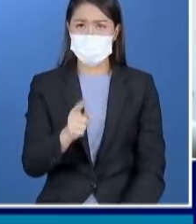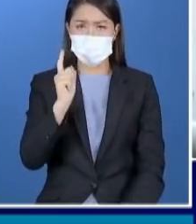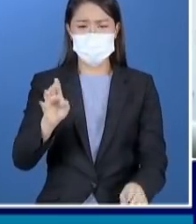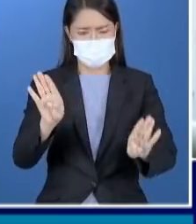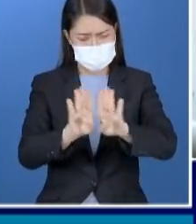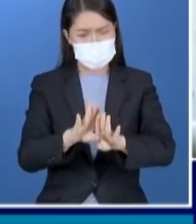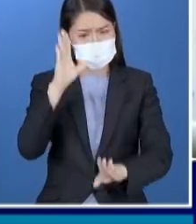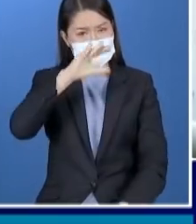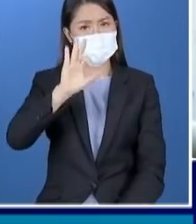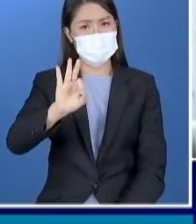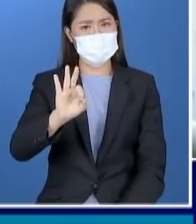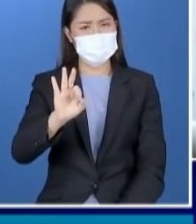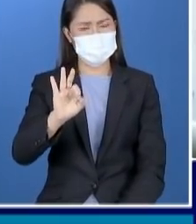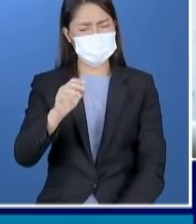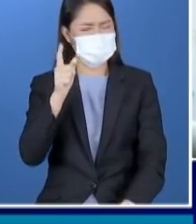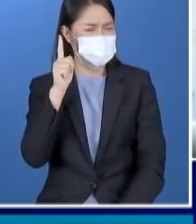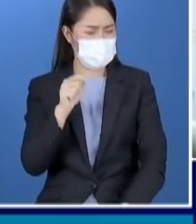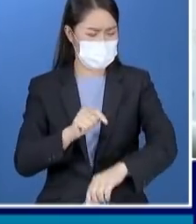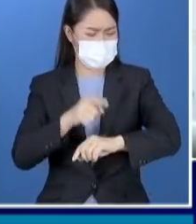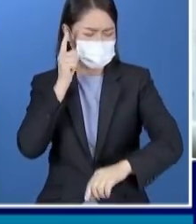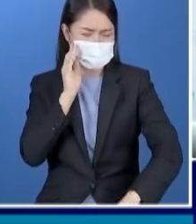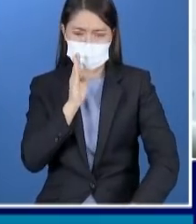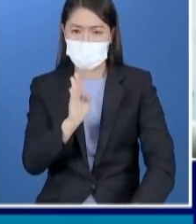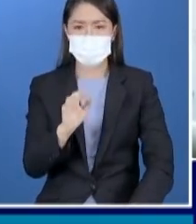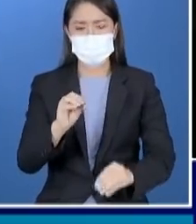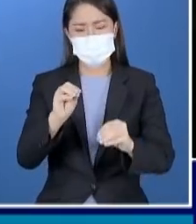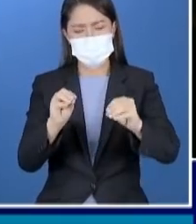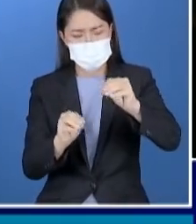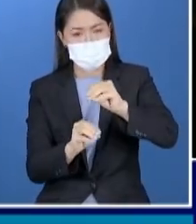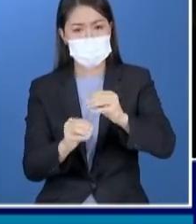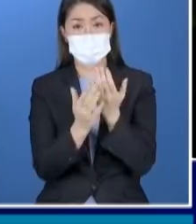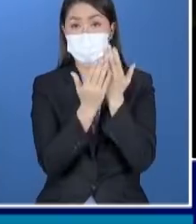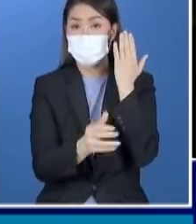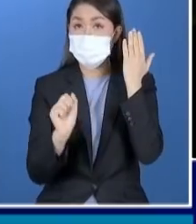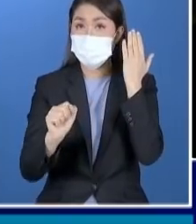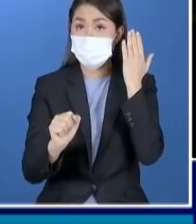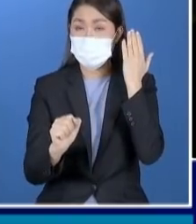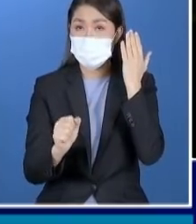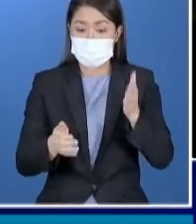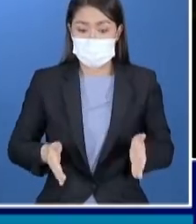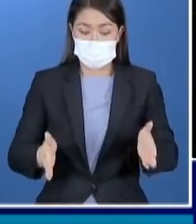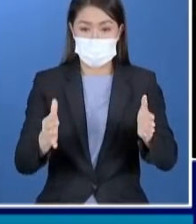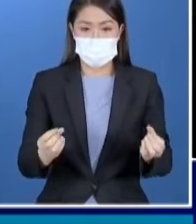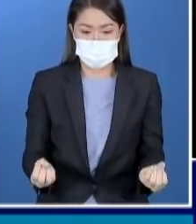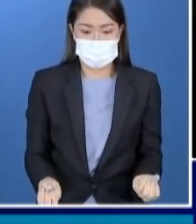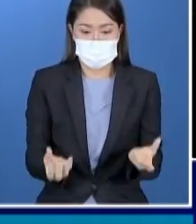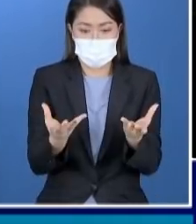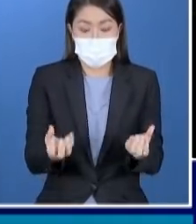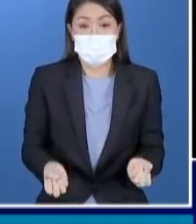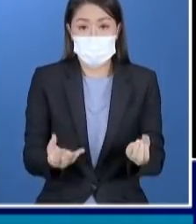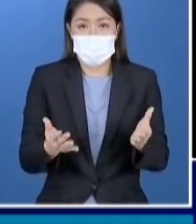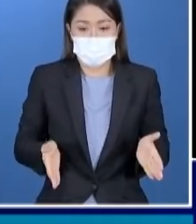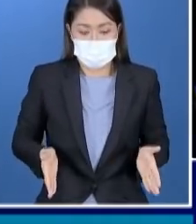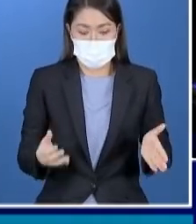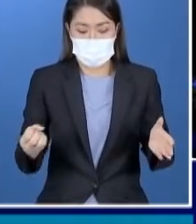ปิดช่วง3ทุ่มแต่มันอาจจะไม่ได้3ทุ่มเป๊ะแหละจะจำได้ว่าช่วงเวลานั้นอาจจะเป็นไฟสะท้อนไหมหมายถึงว่าไฟถนนน่ะข้างล่างอ่ะมันยังเปิดอยู ่